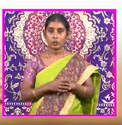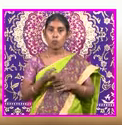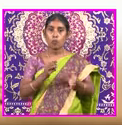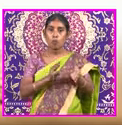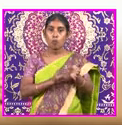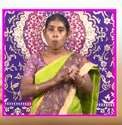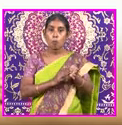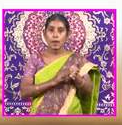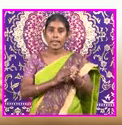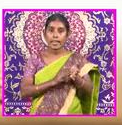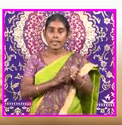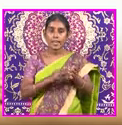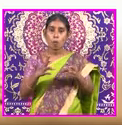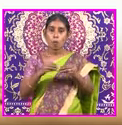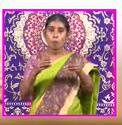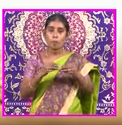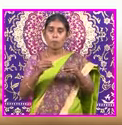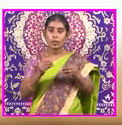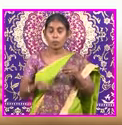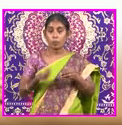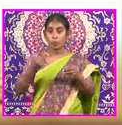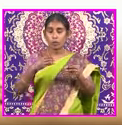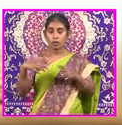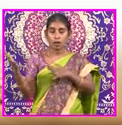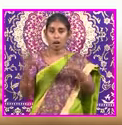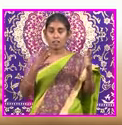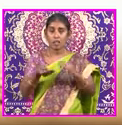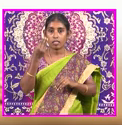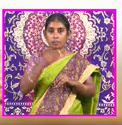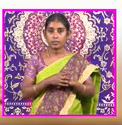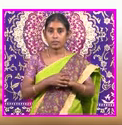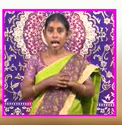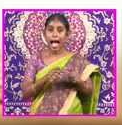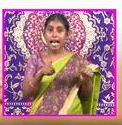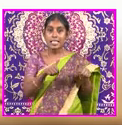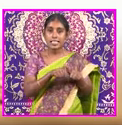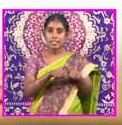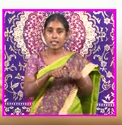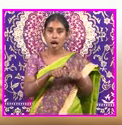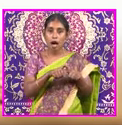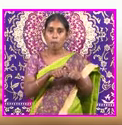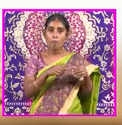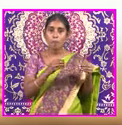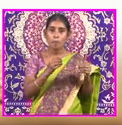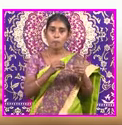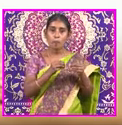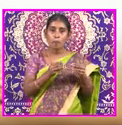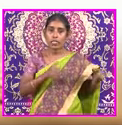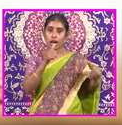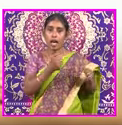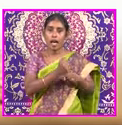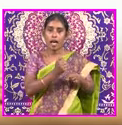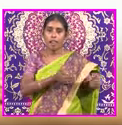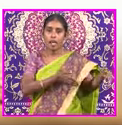வெள்ளம் கனமழை இருக்குது. அதே போல் அஸ்ஸாமில், இந்தியாவின் வடகிழக்கு பகுதியான அஸ்ஸாமில் வந்து பிரம்மபுத்திரா நதியில் வெள்ளம். ஸோ இந்த